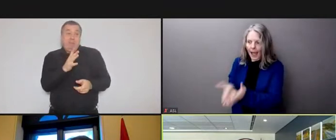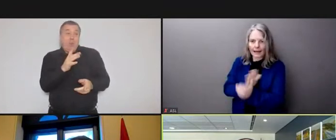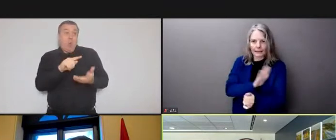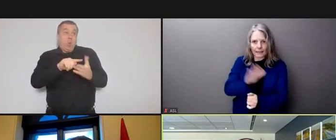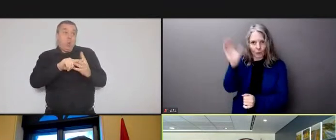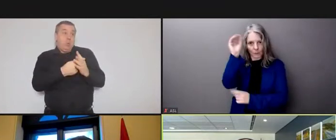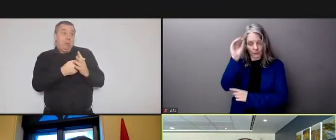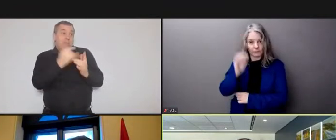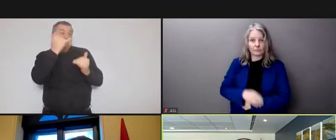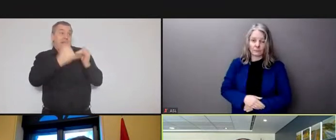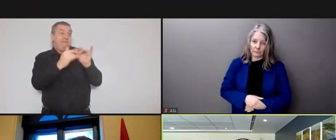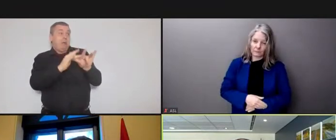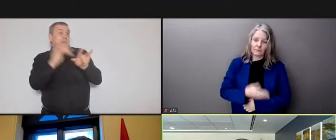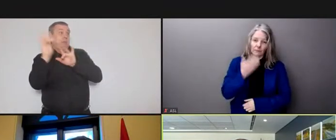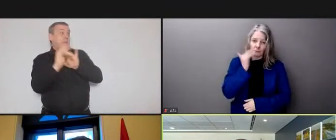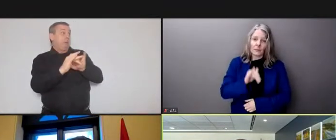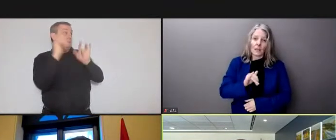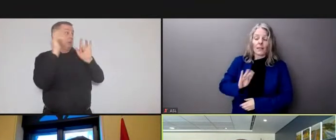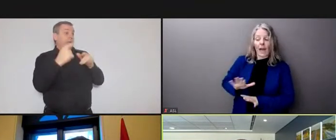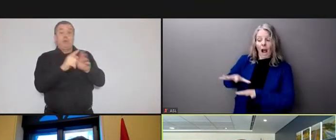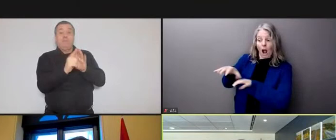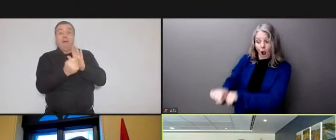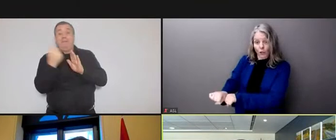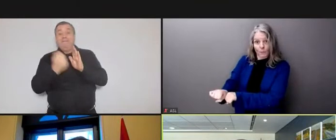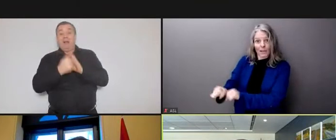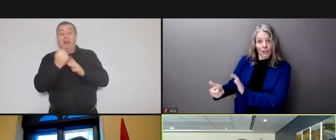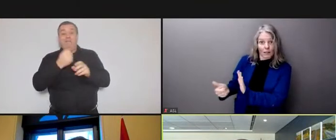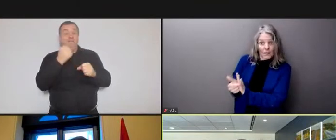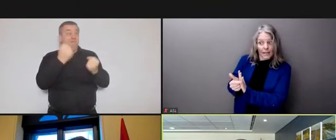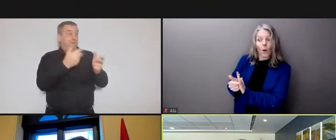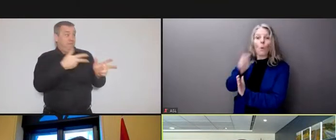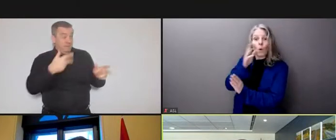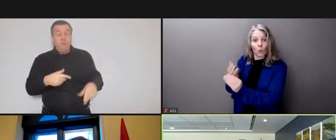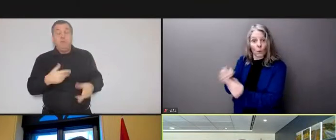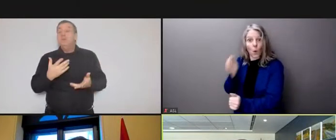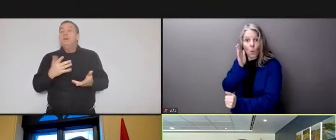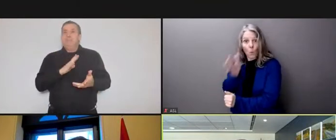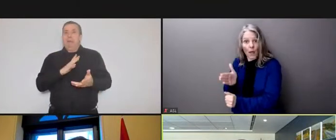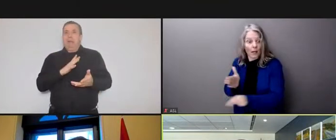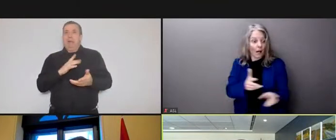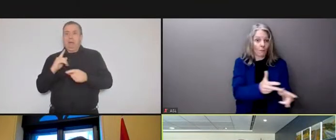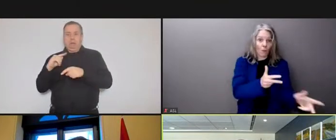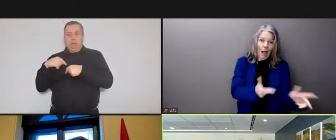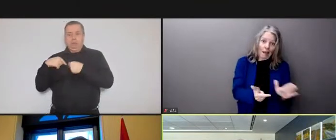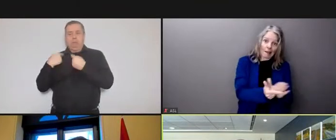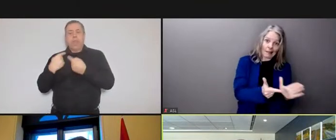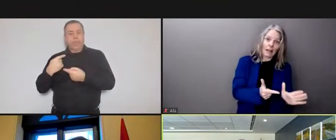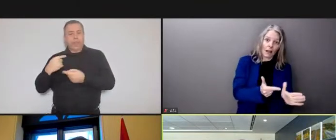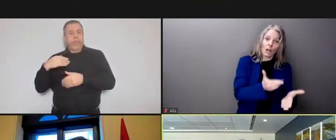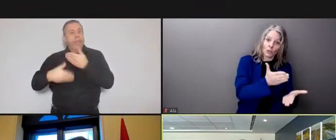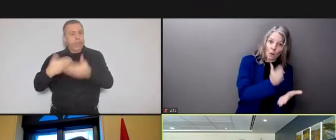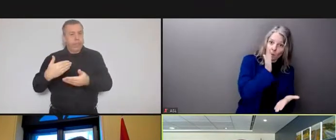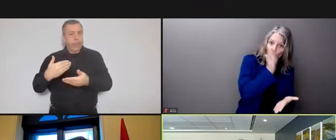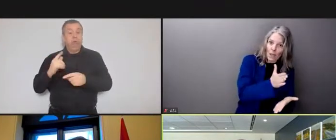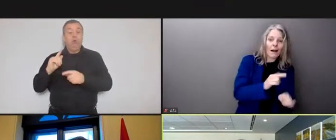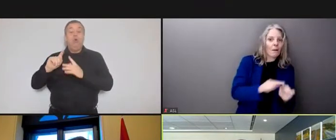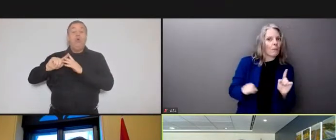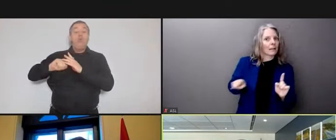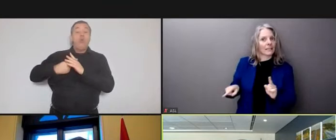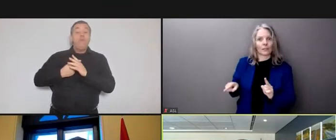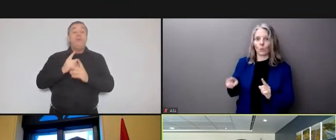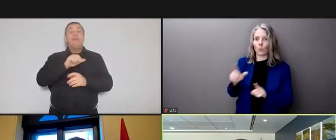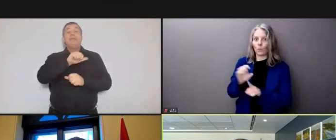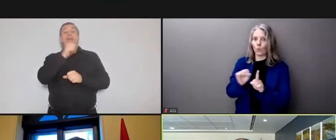barricades illégales la situation continue d'évoluer rapidement depuis que nous avons déclaré l'état d'urgence d'autres